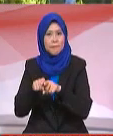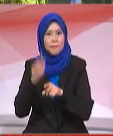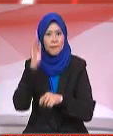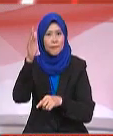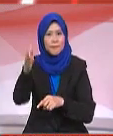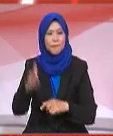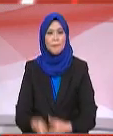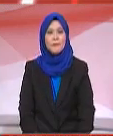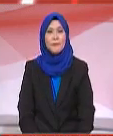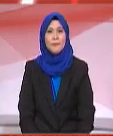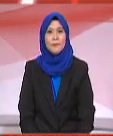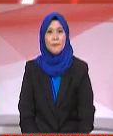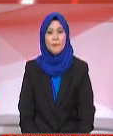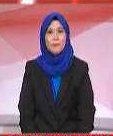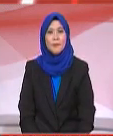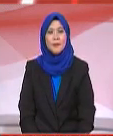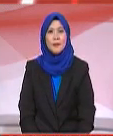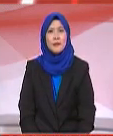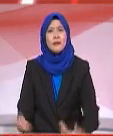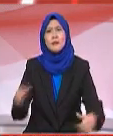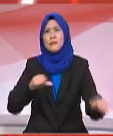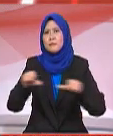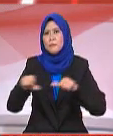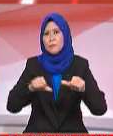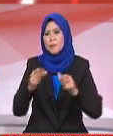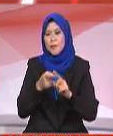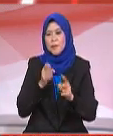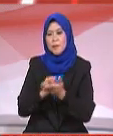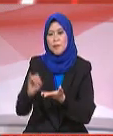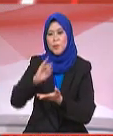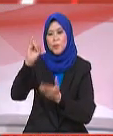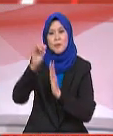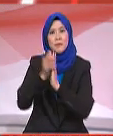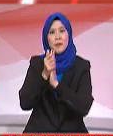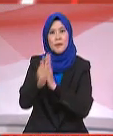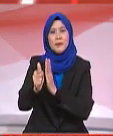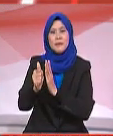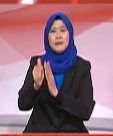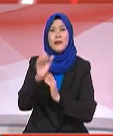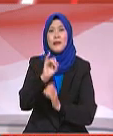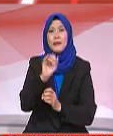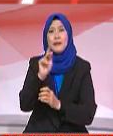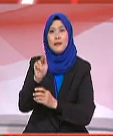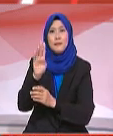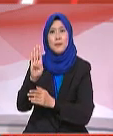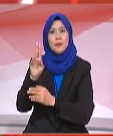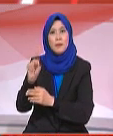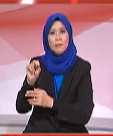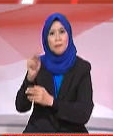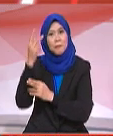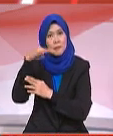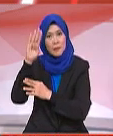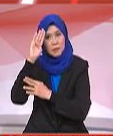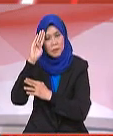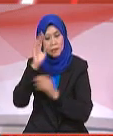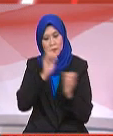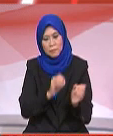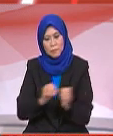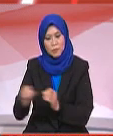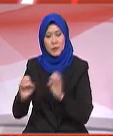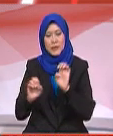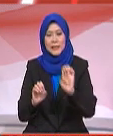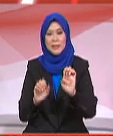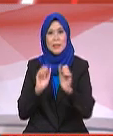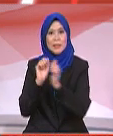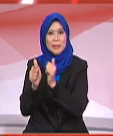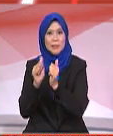akan datang. Pendekatan proaktif diambil Institut Kemahiran Belia Negara IKBN Kuala Perlis dengan menganjurkan kejohanan e-sport